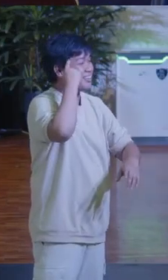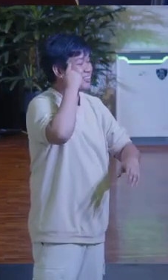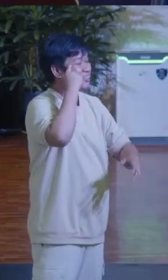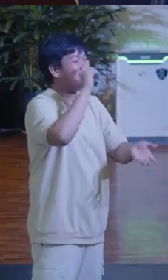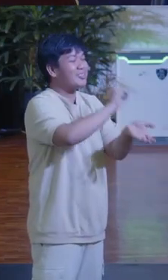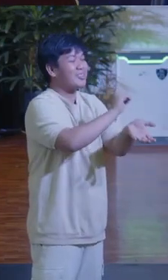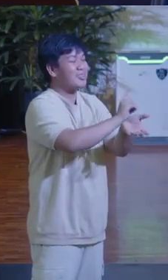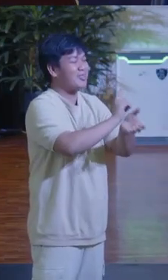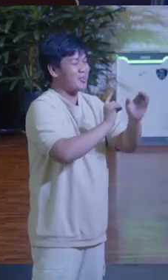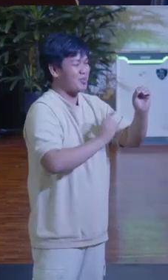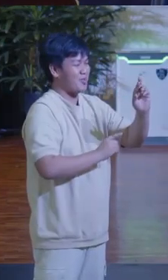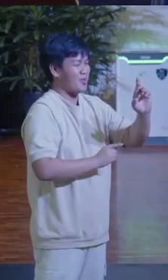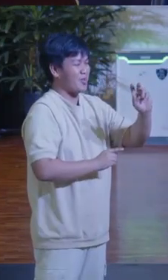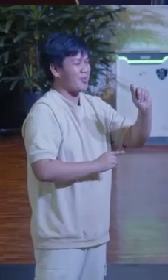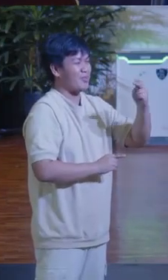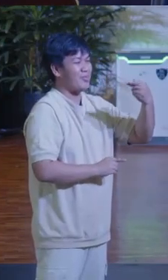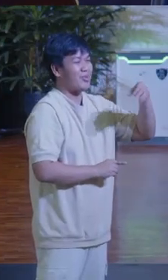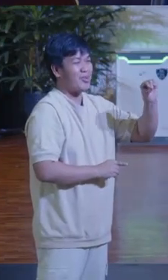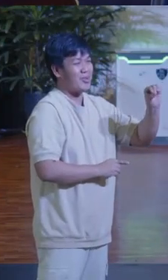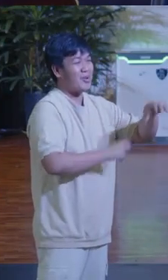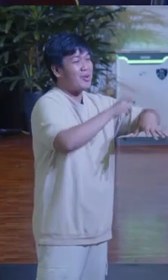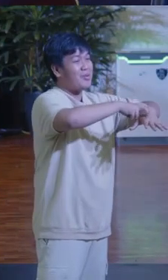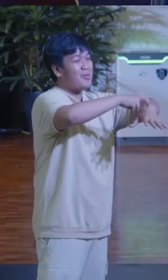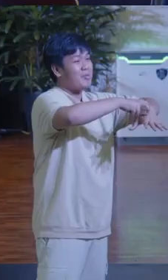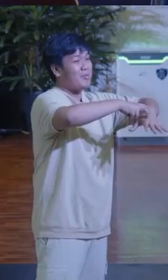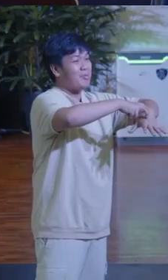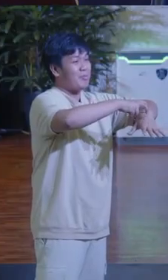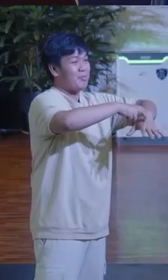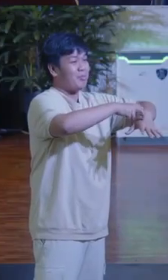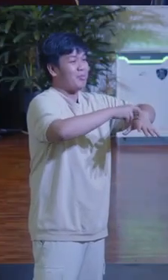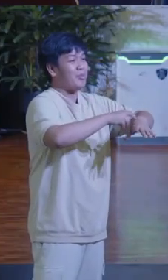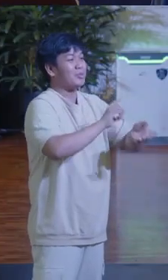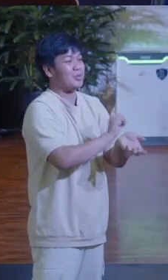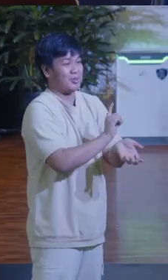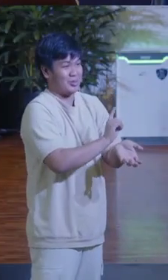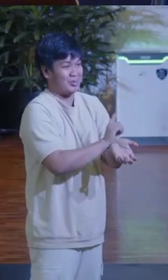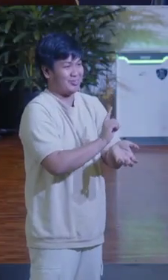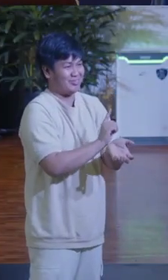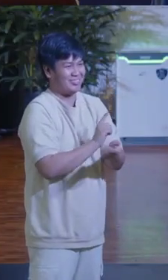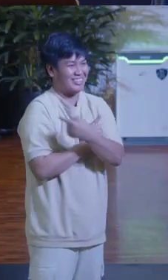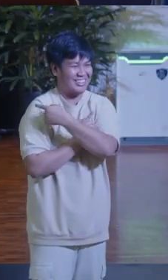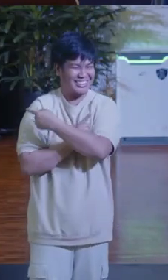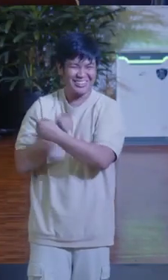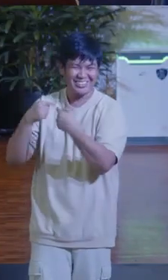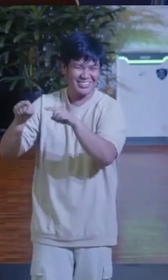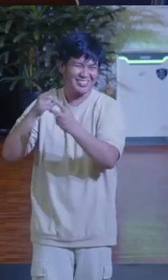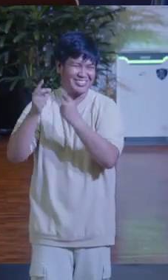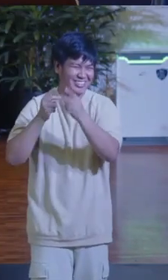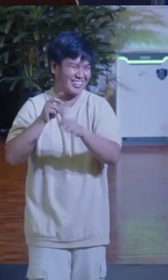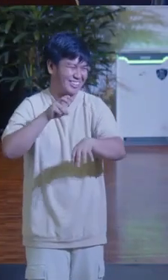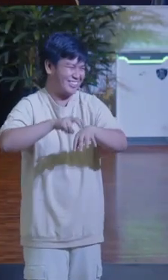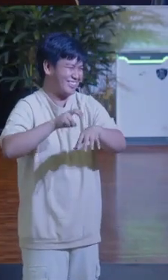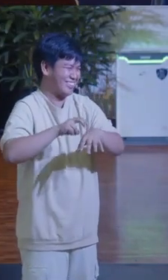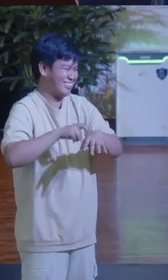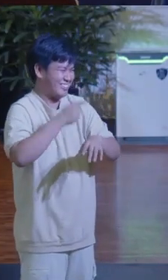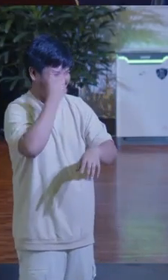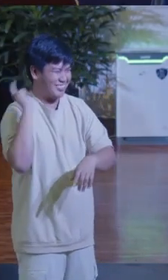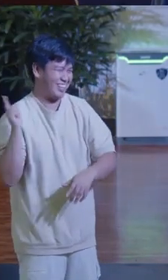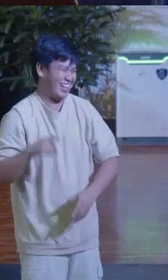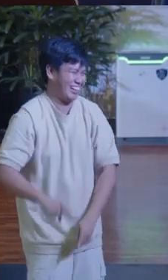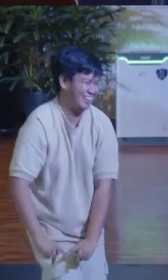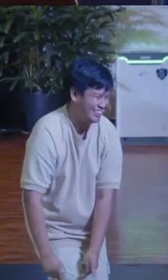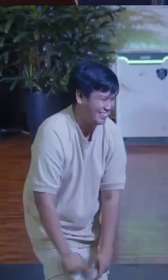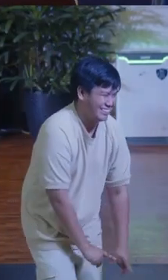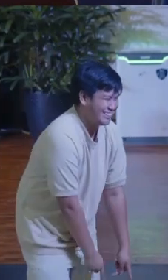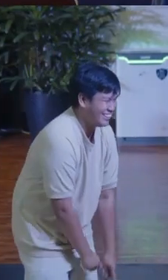no? Yan po ang doktor na pinupuntahan namin ngayon ni Bebet madalas, no? Dahil marami po kaming